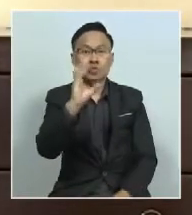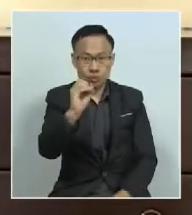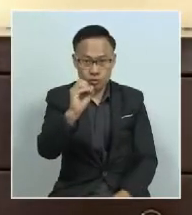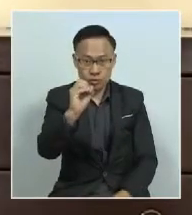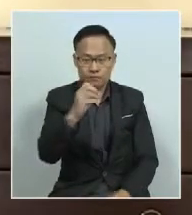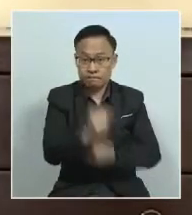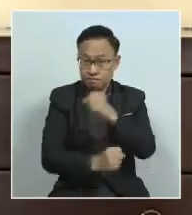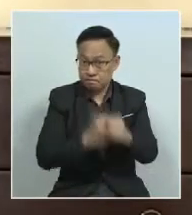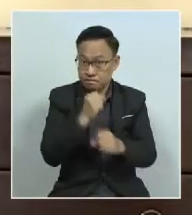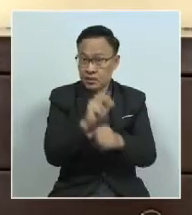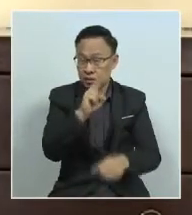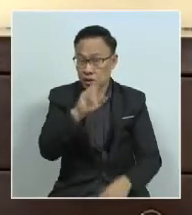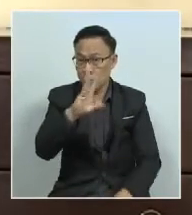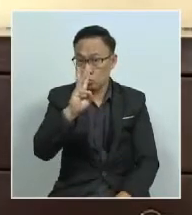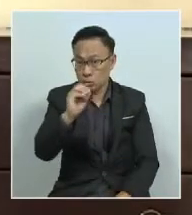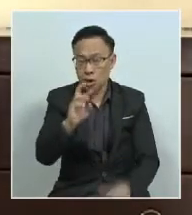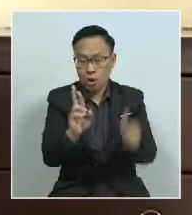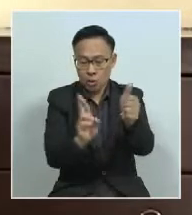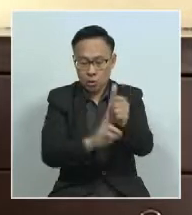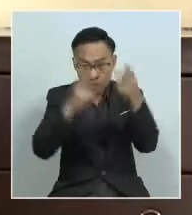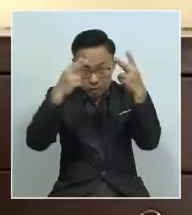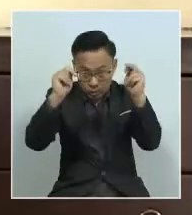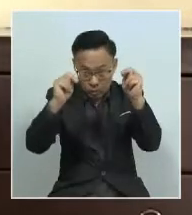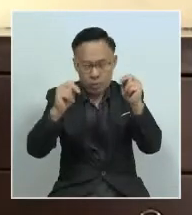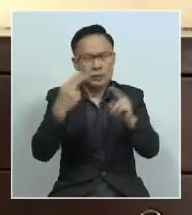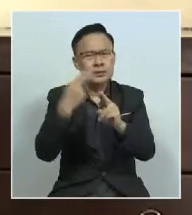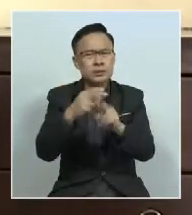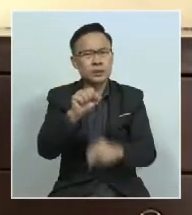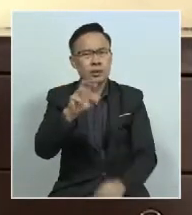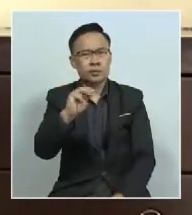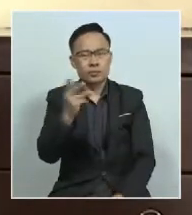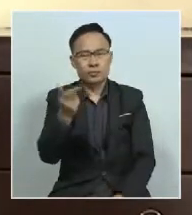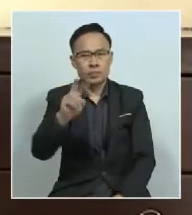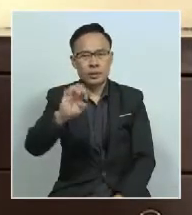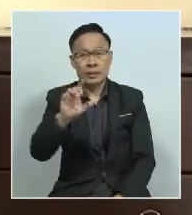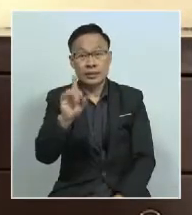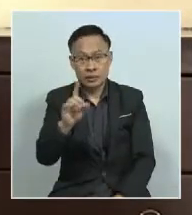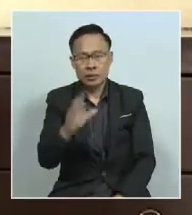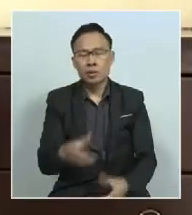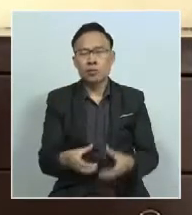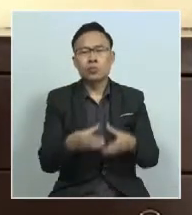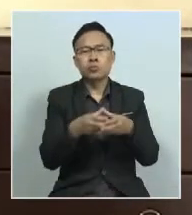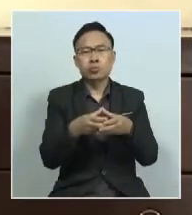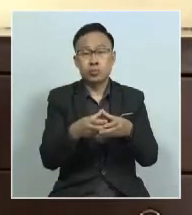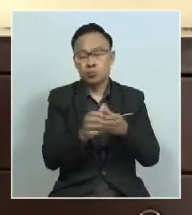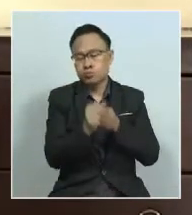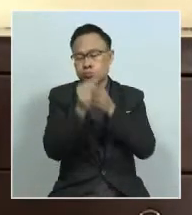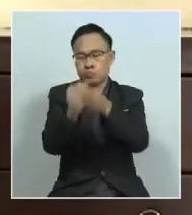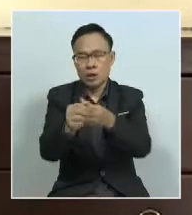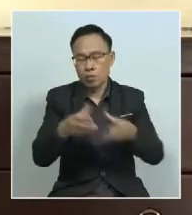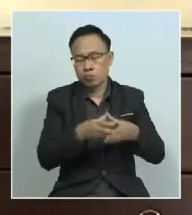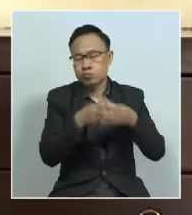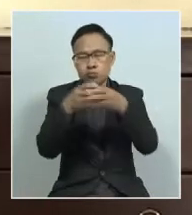มคุณผู้ฟังครับท่านรองนายกรัฐมนตรีดร.สมคิดจาตุศรีพิทักษ์เนี่ยท่านพาคณะเดินทางไปเยือนสปป.ลาวนะครับแล้